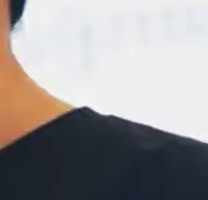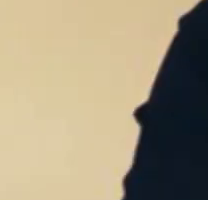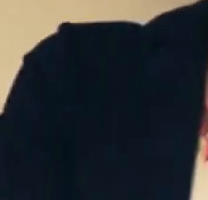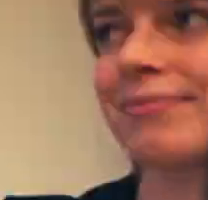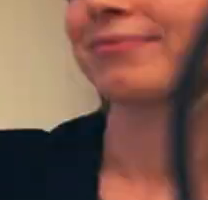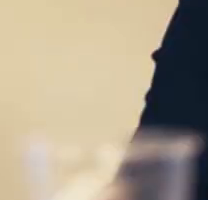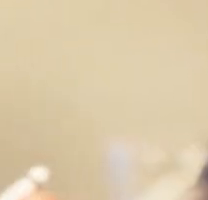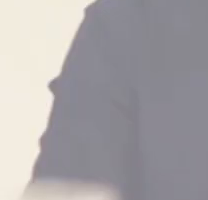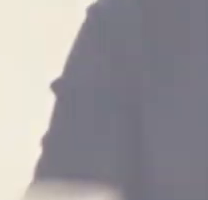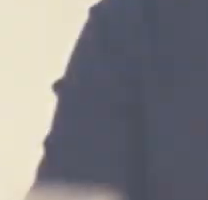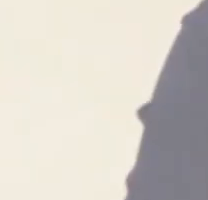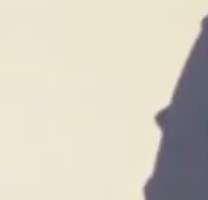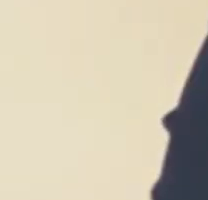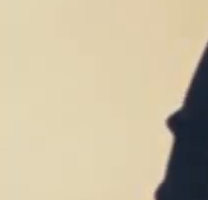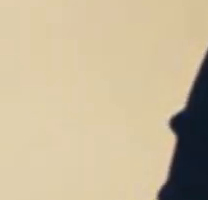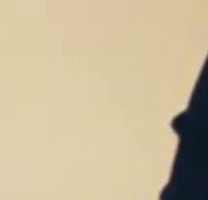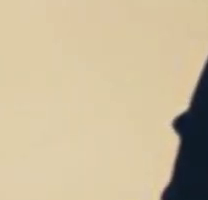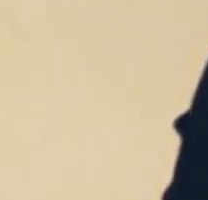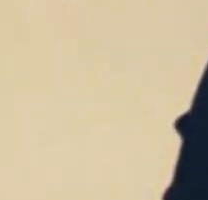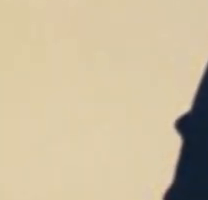บายครับขอบคุณครับอ่ะ